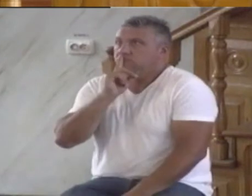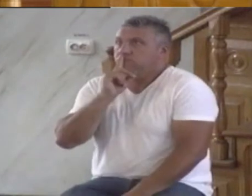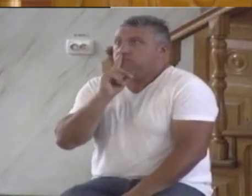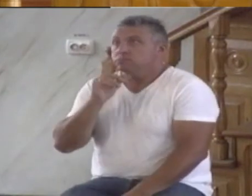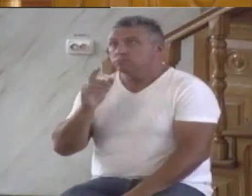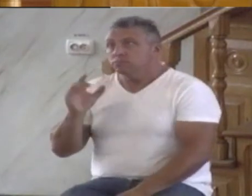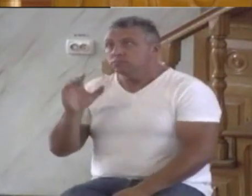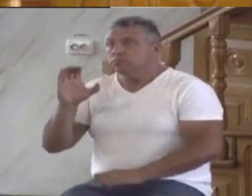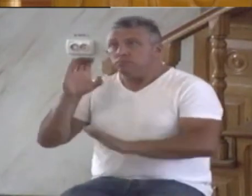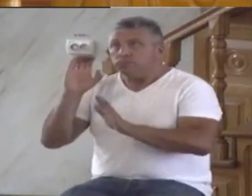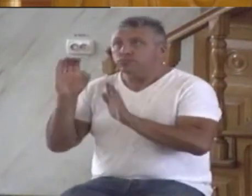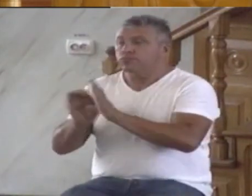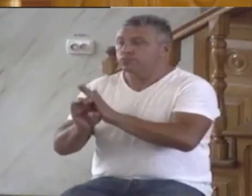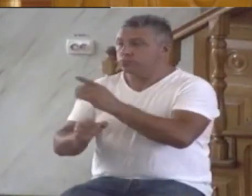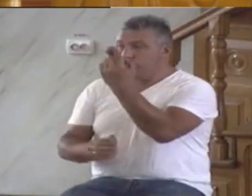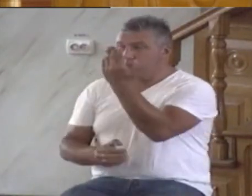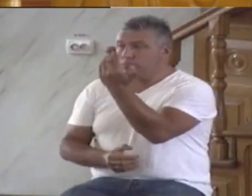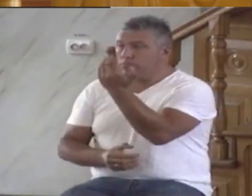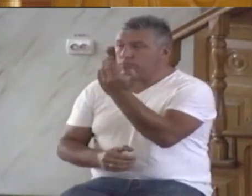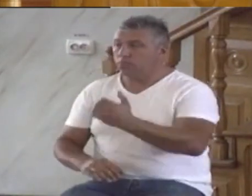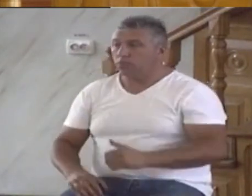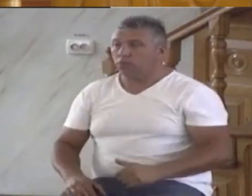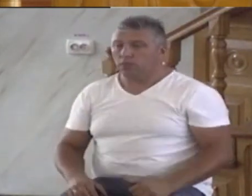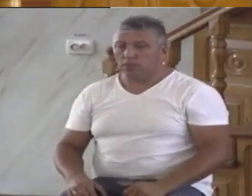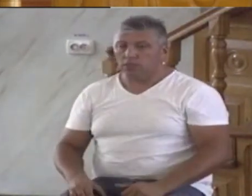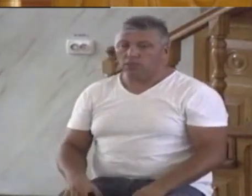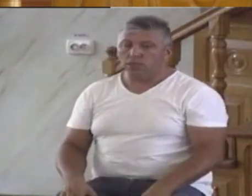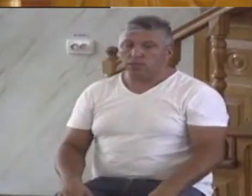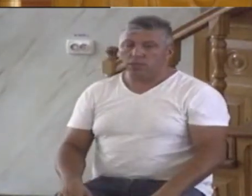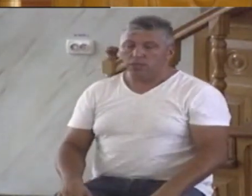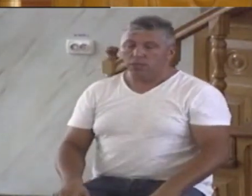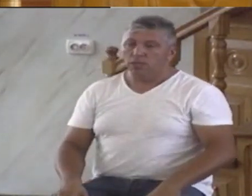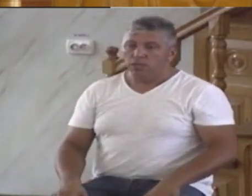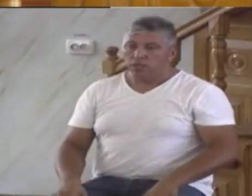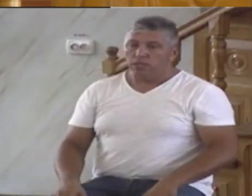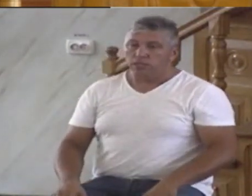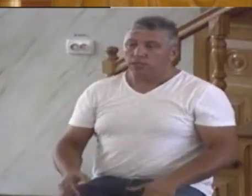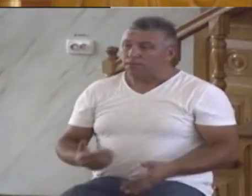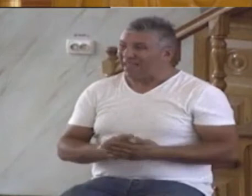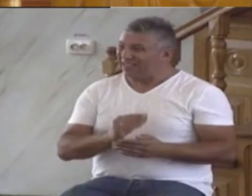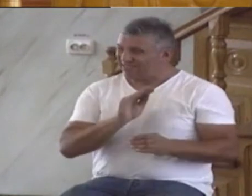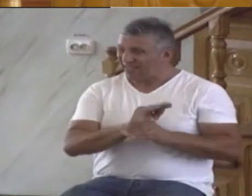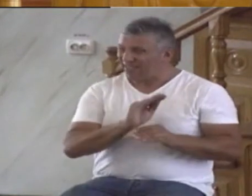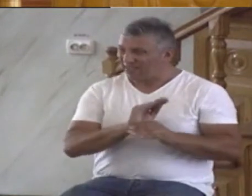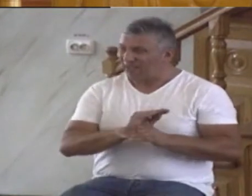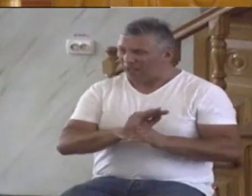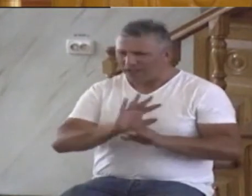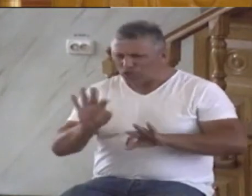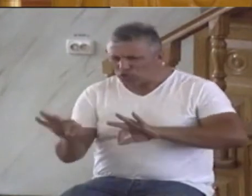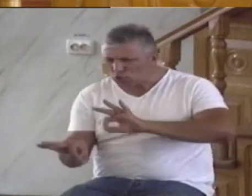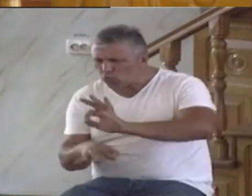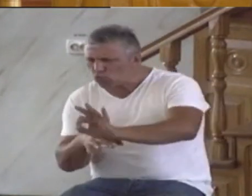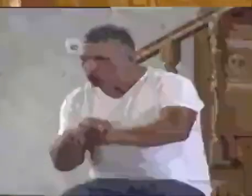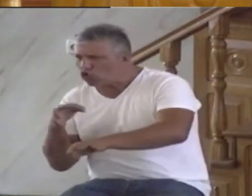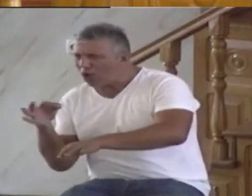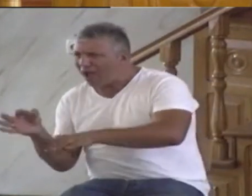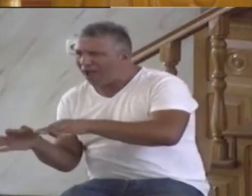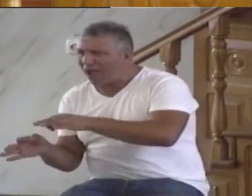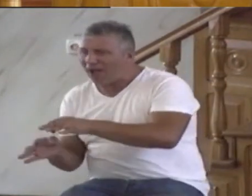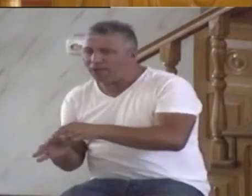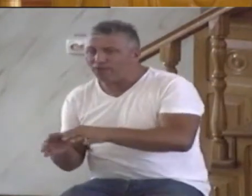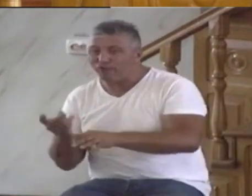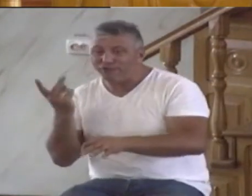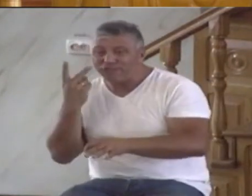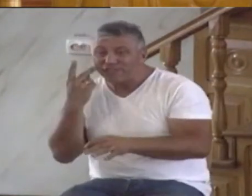Обратите внимание, братья и сестры, что со своими искушениями сатана приходит всегда в тот